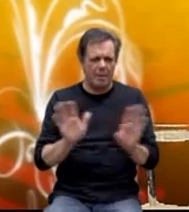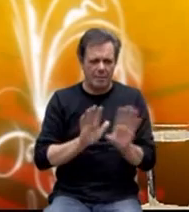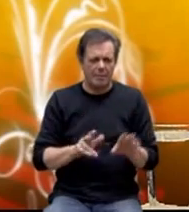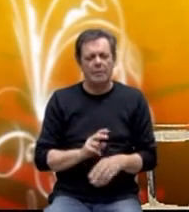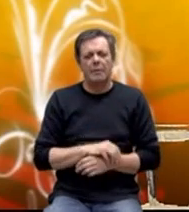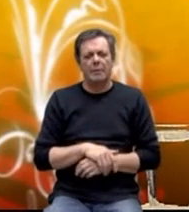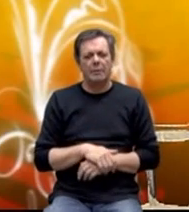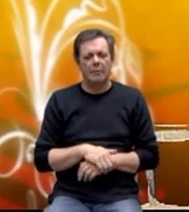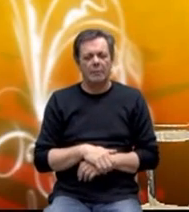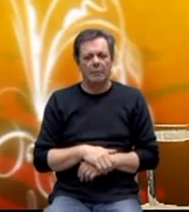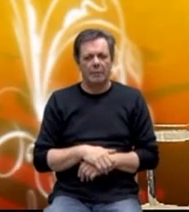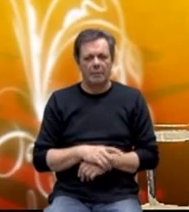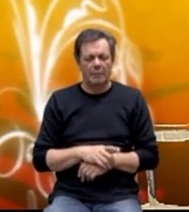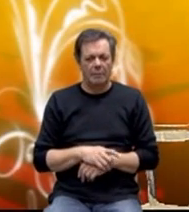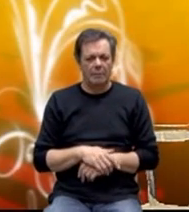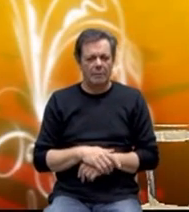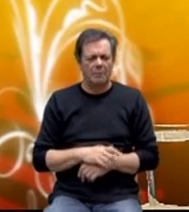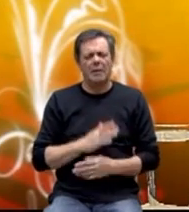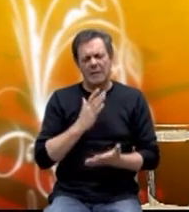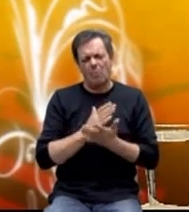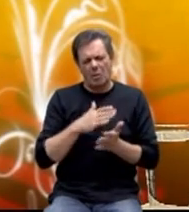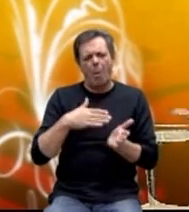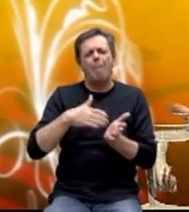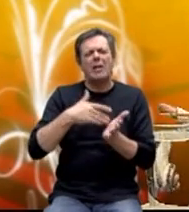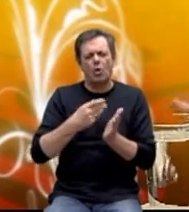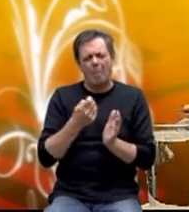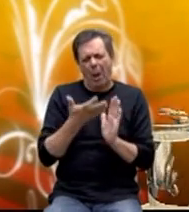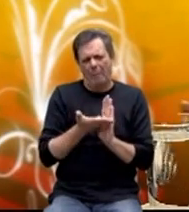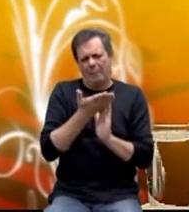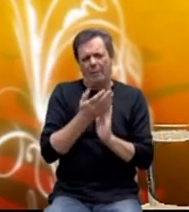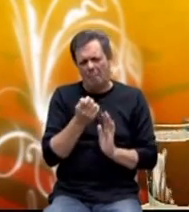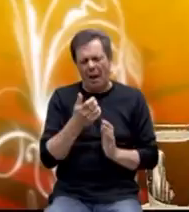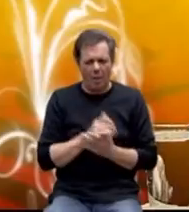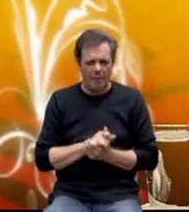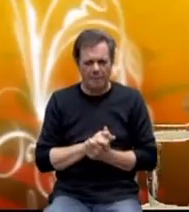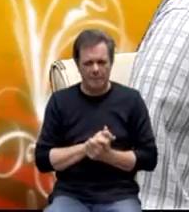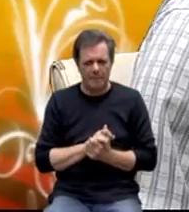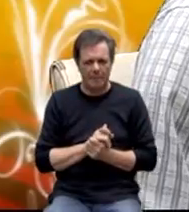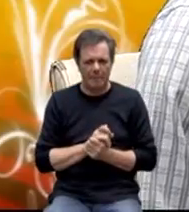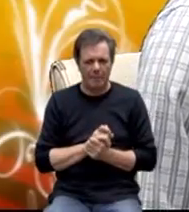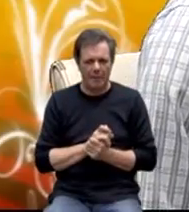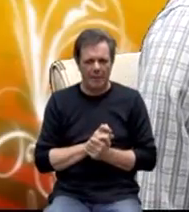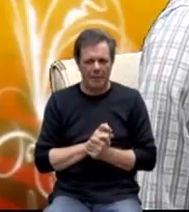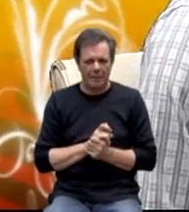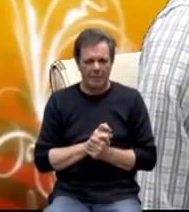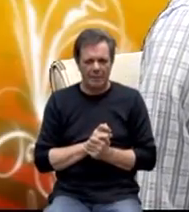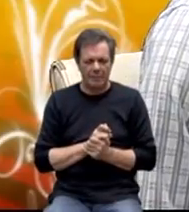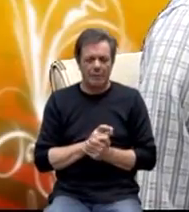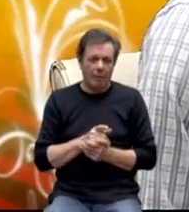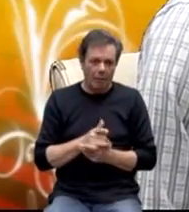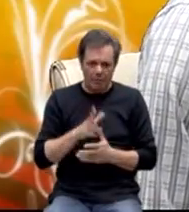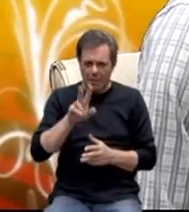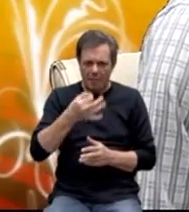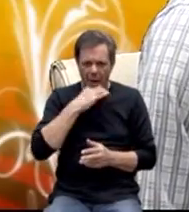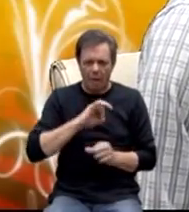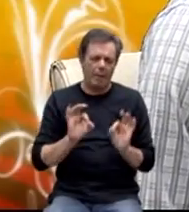znači, niste imali visoki tlak. Samo masnoće. Samo masnoće, to da. Ali vjerojatno ste uzimali, dobro, ali vjerojatno ste neke lijekove